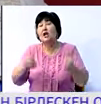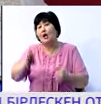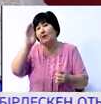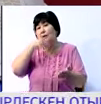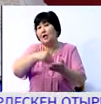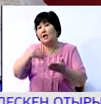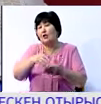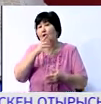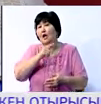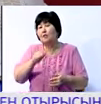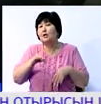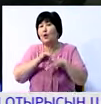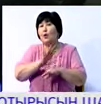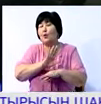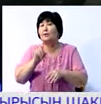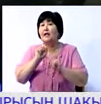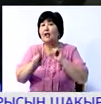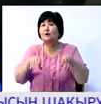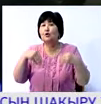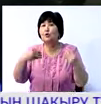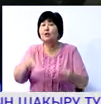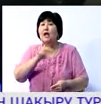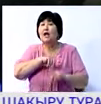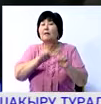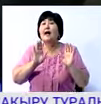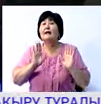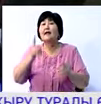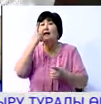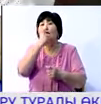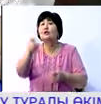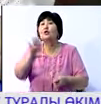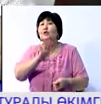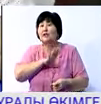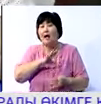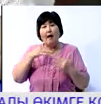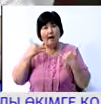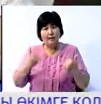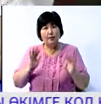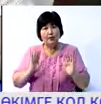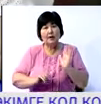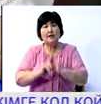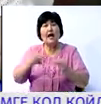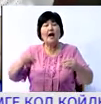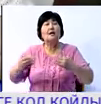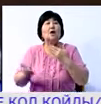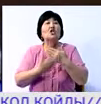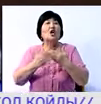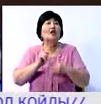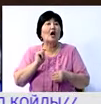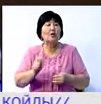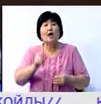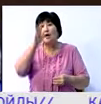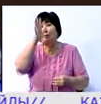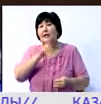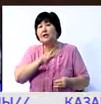сатып алуды мерзімде өткізбеген тапсырыс беруші мекемеге бұрын тек ескерту жасалатын. Биылдан бастап әкімшілік шара көріледі. 5